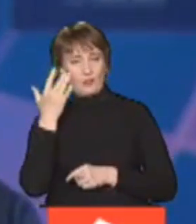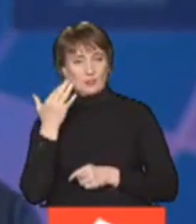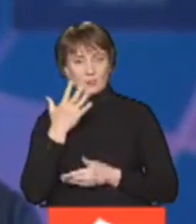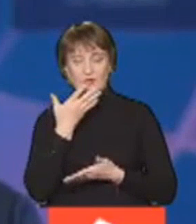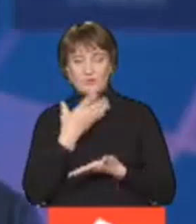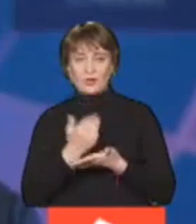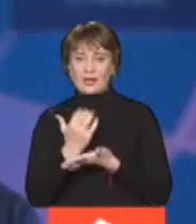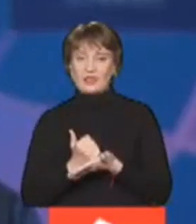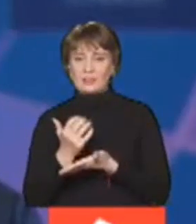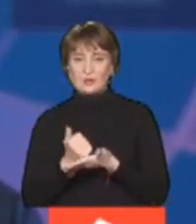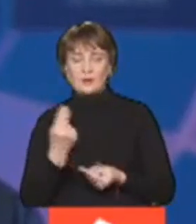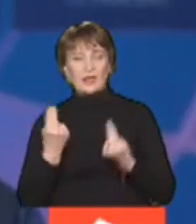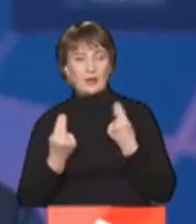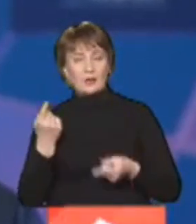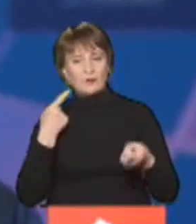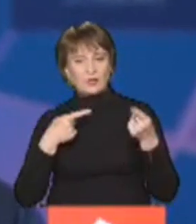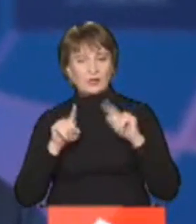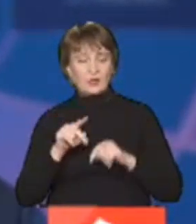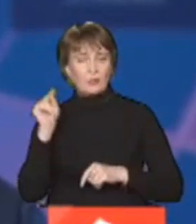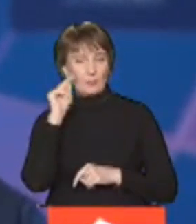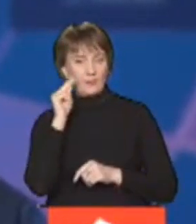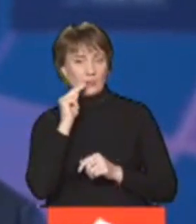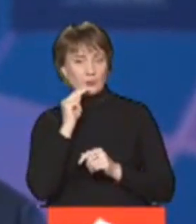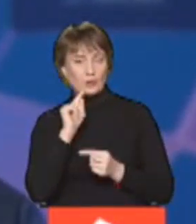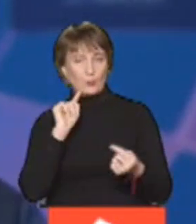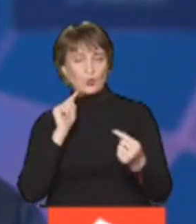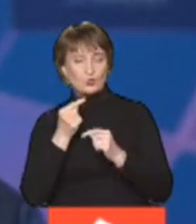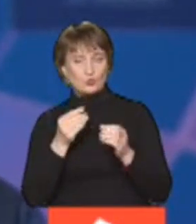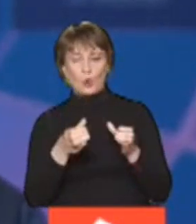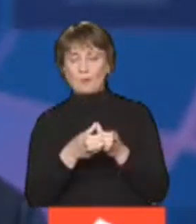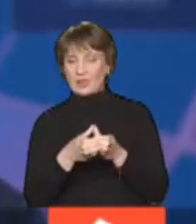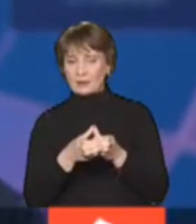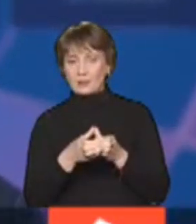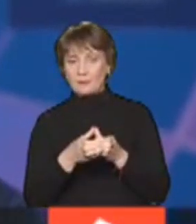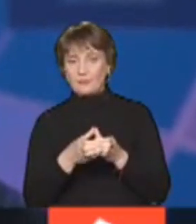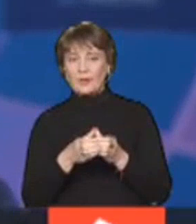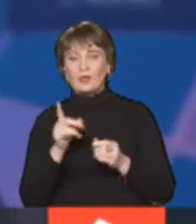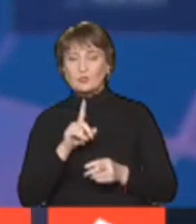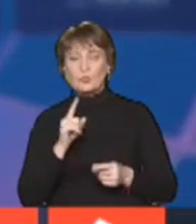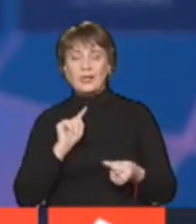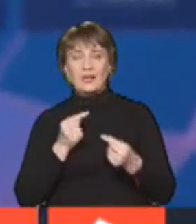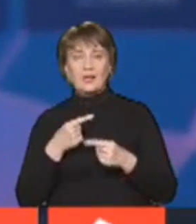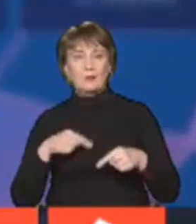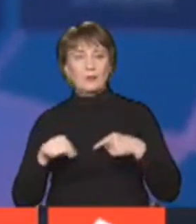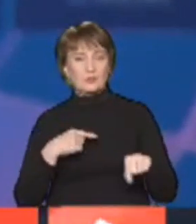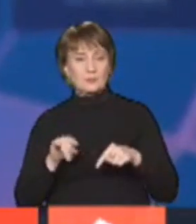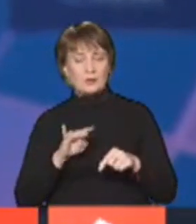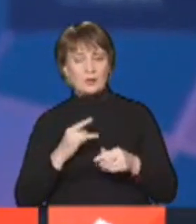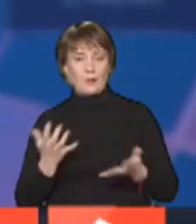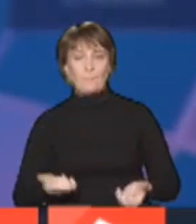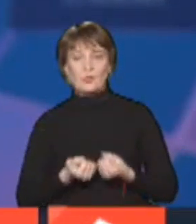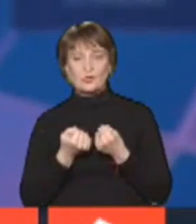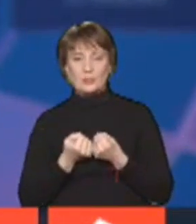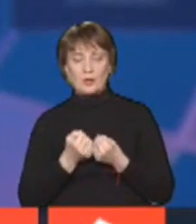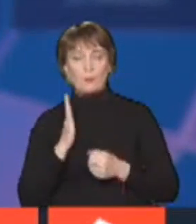ресурси і свої ігрові ідеї. Ми вивчили суперника, усвідомлюємо його міць. Дуже хочу, щоб ця гра проти Барселони стала поштовхом у